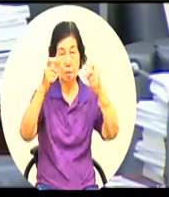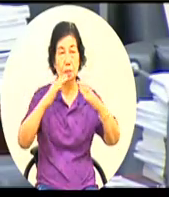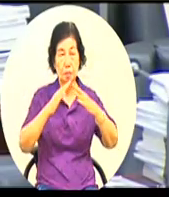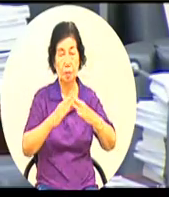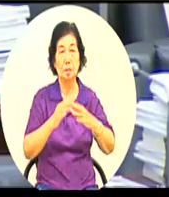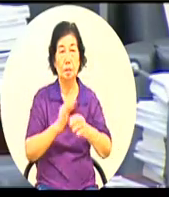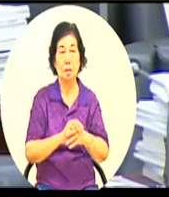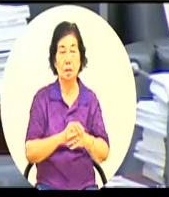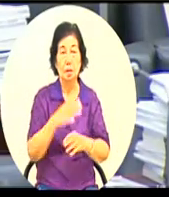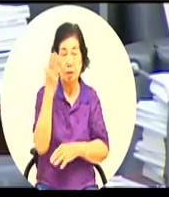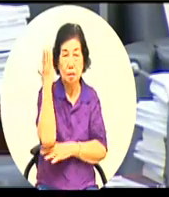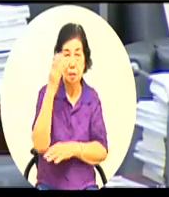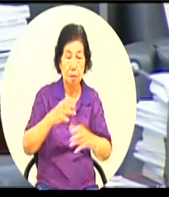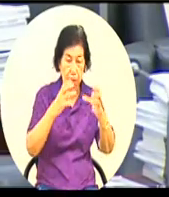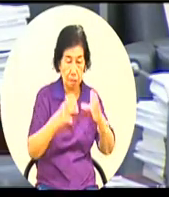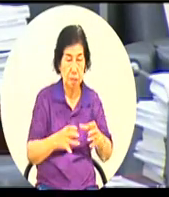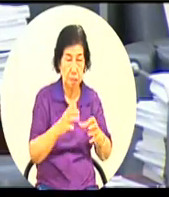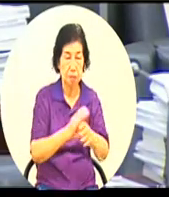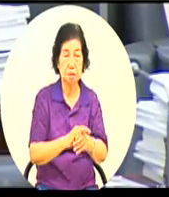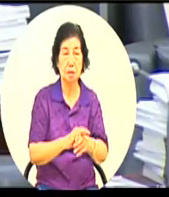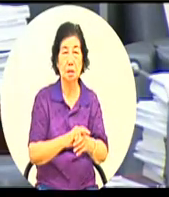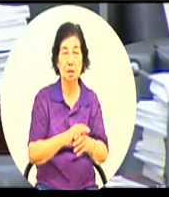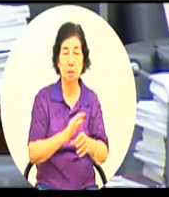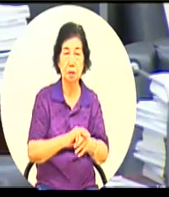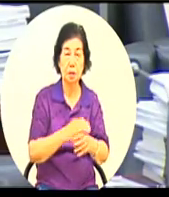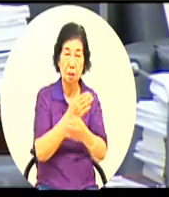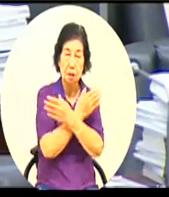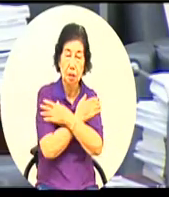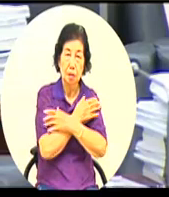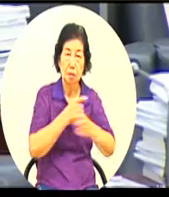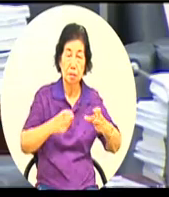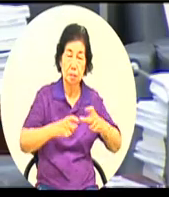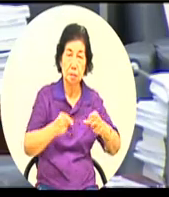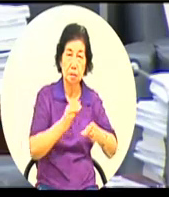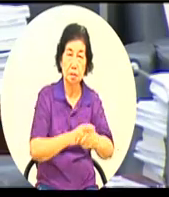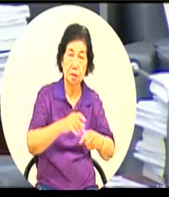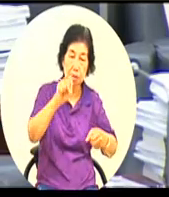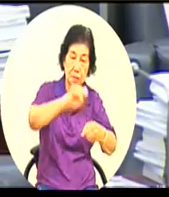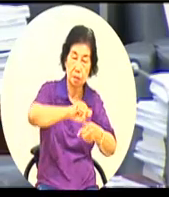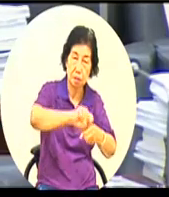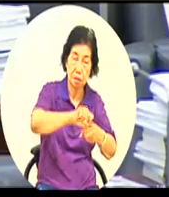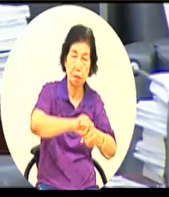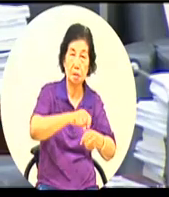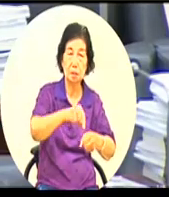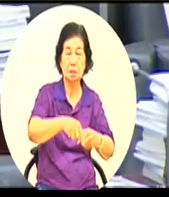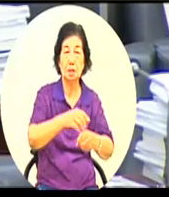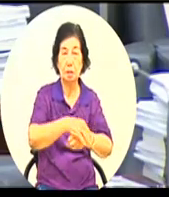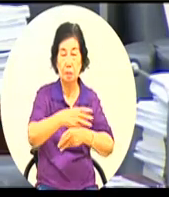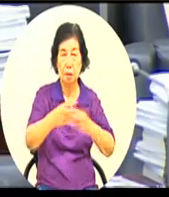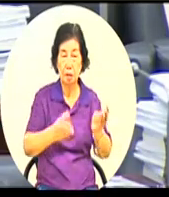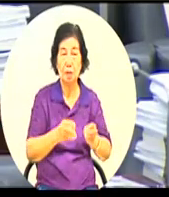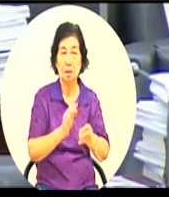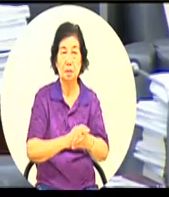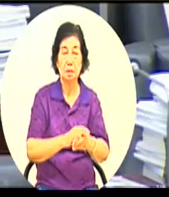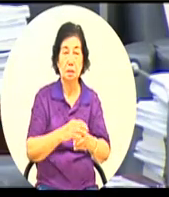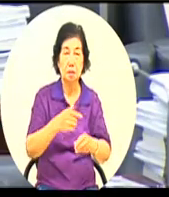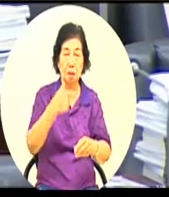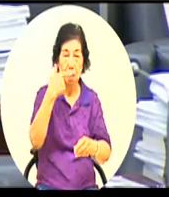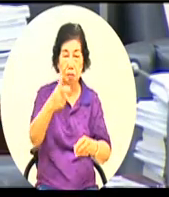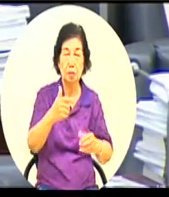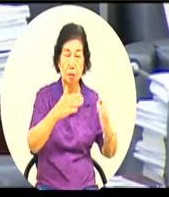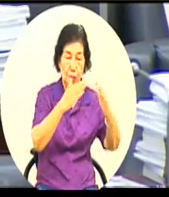公立幼稚园，咱的经班数六多。上尾啊，一名，